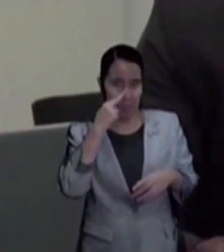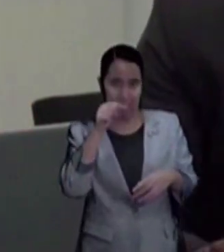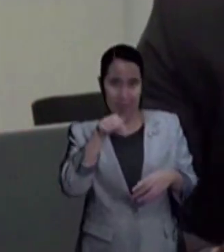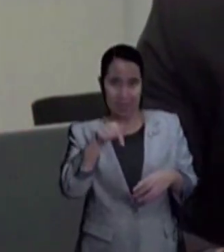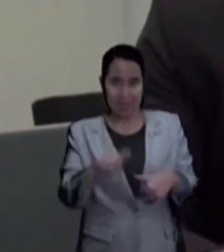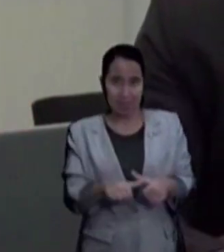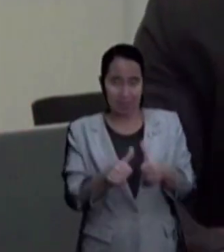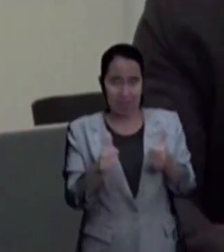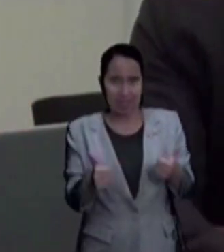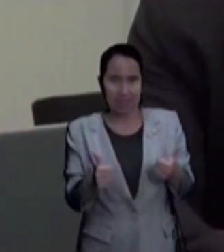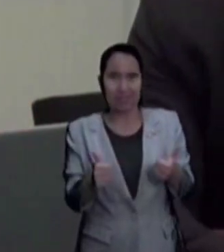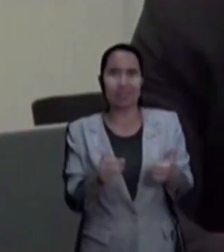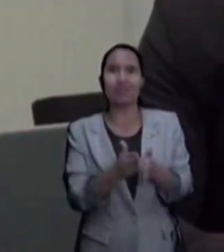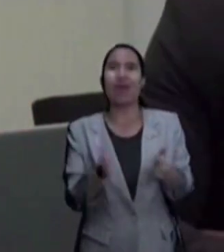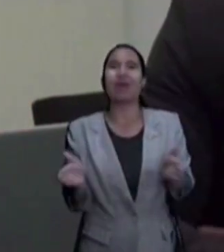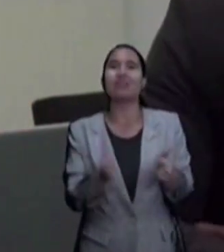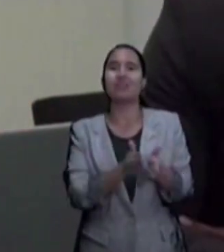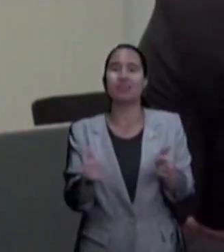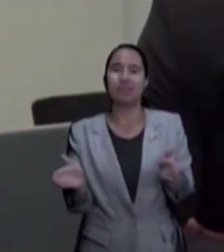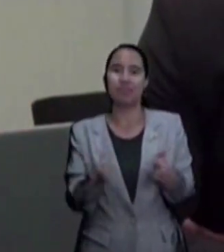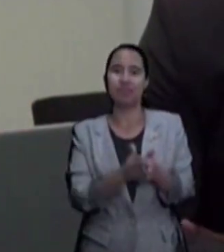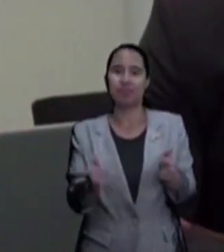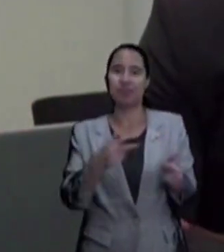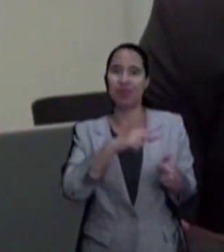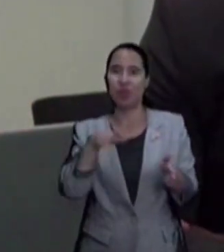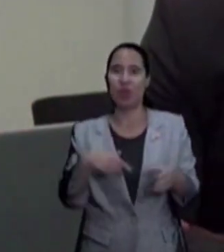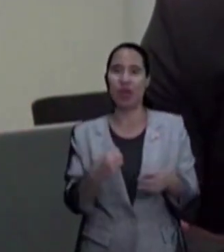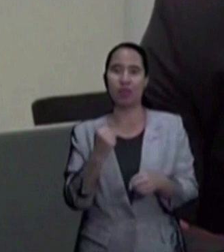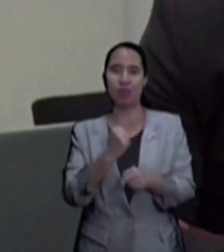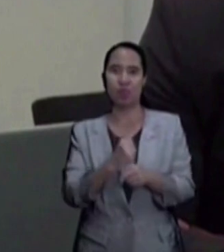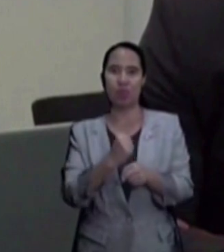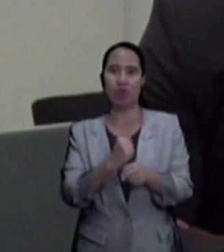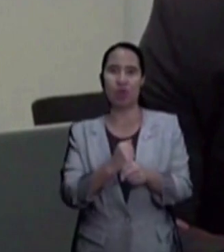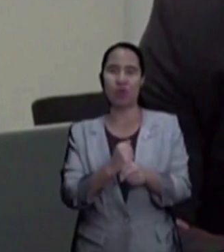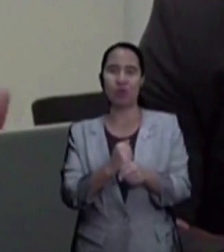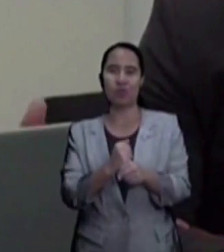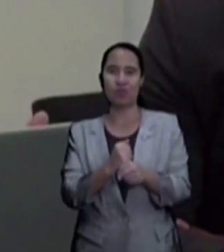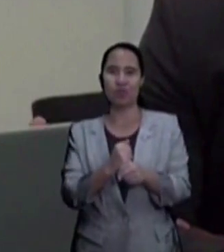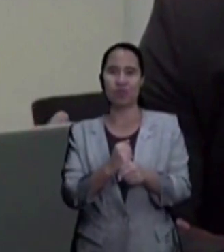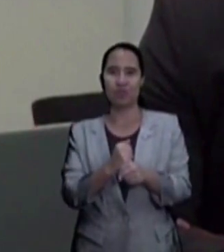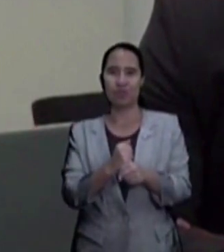startfase, dat we het bestand dan zullen bouwen. Ten aanzien van